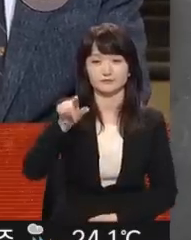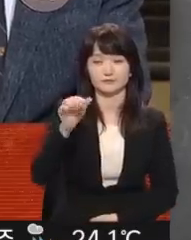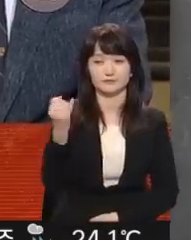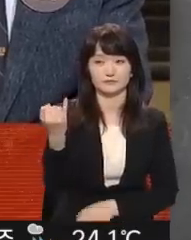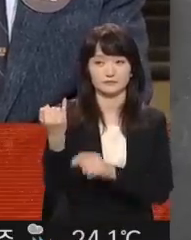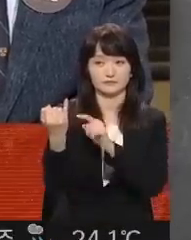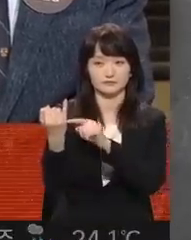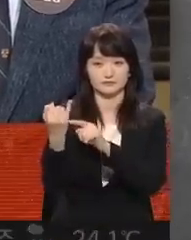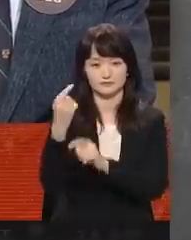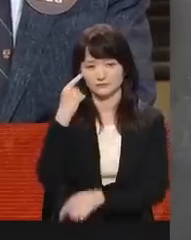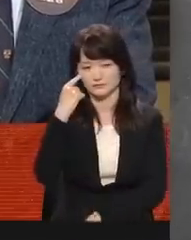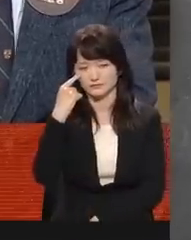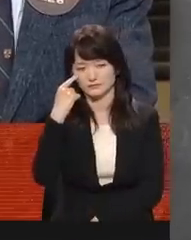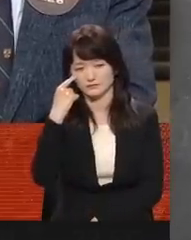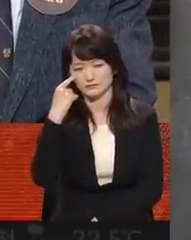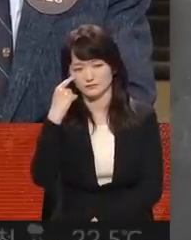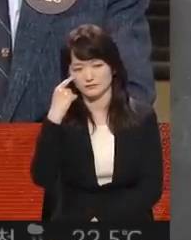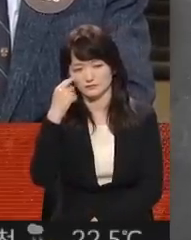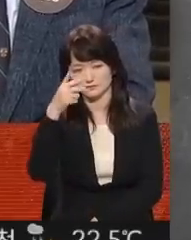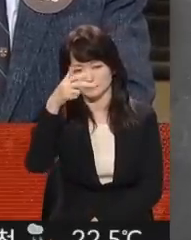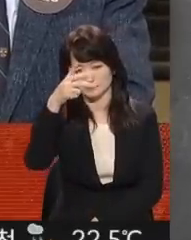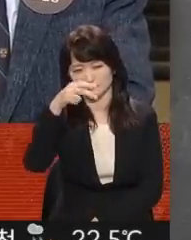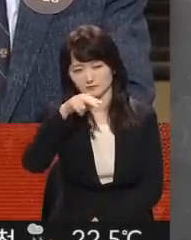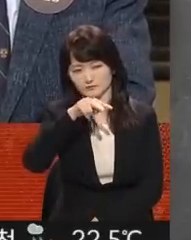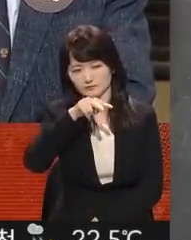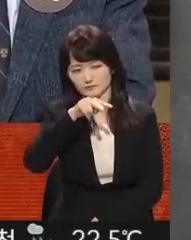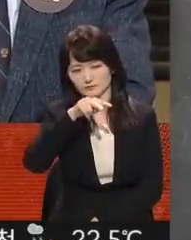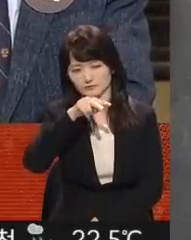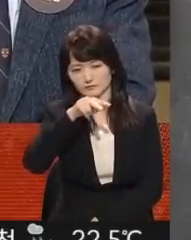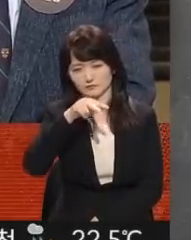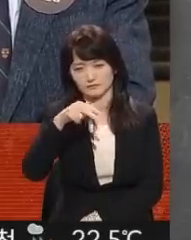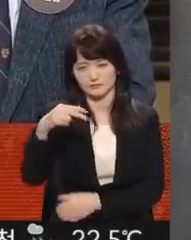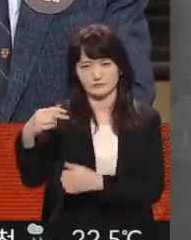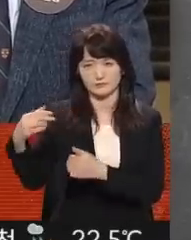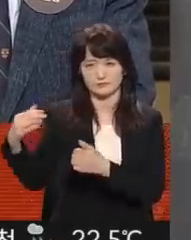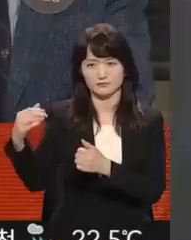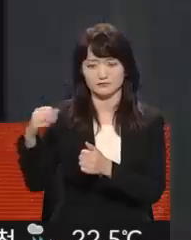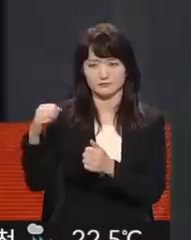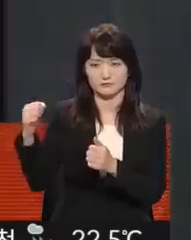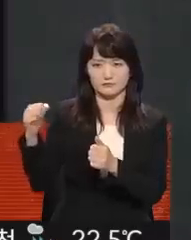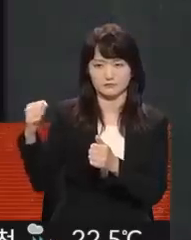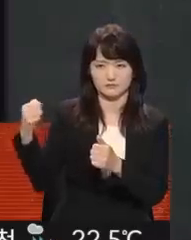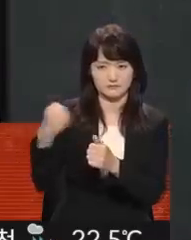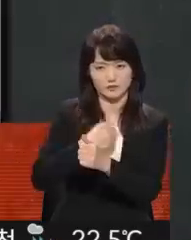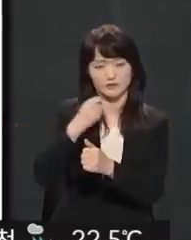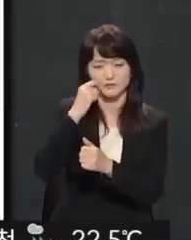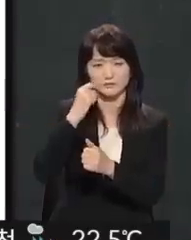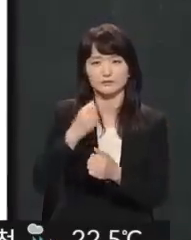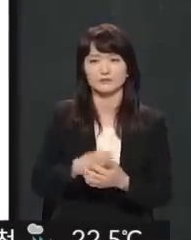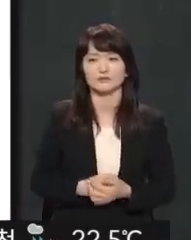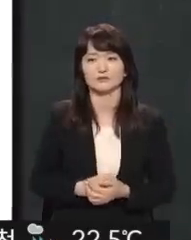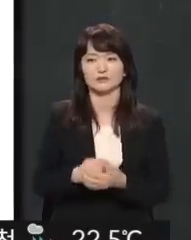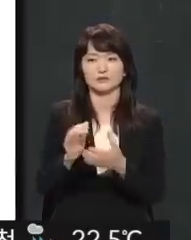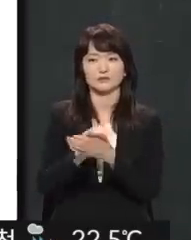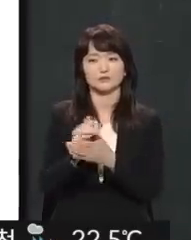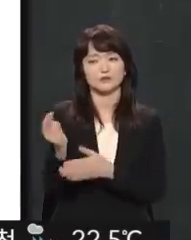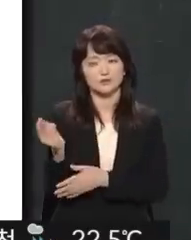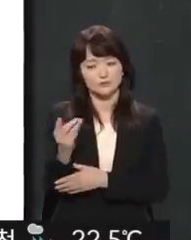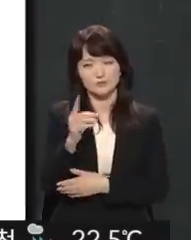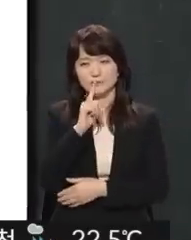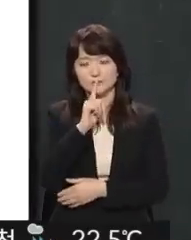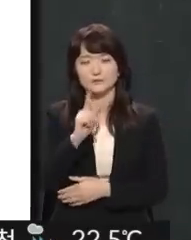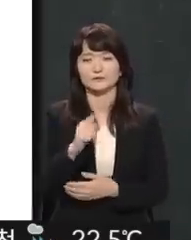전 눈빛으로 쳐다보면 쉽게 건드리지 못할까 같이 보여요 그러니까 이제 친구들 중에서도 지금 이제 몇 명만 얘기를 하는데